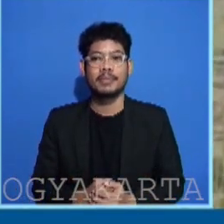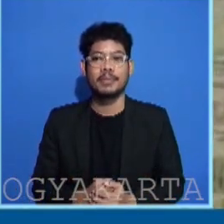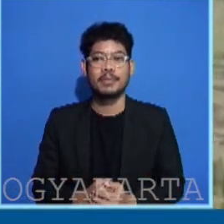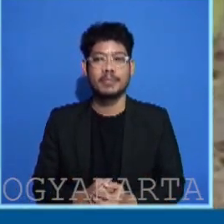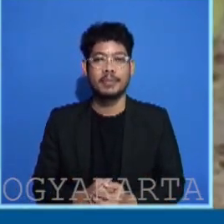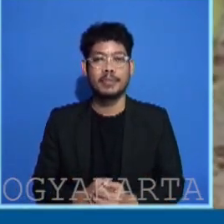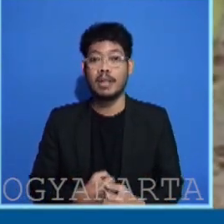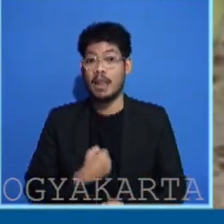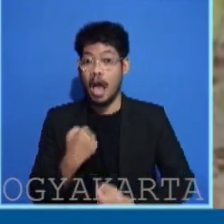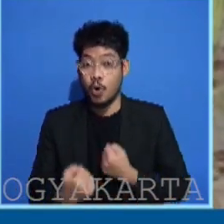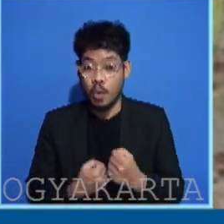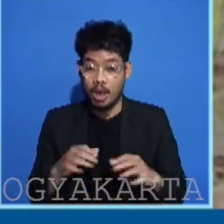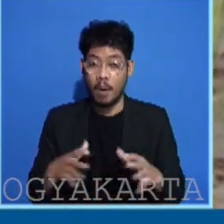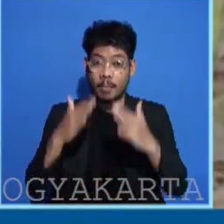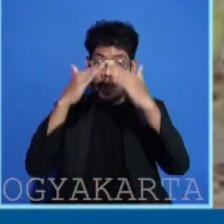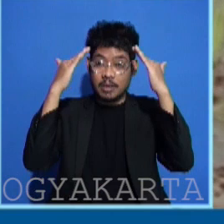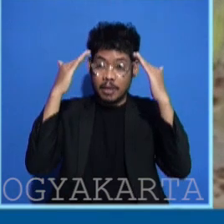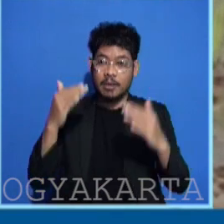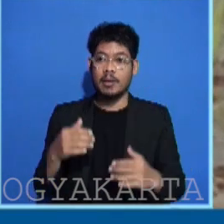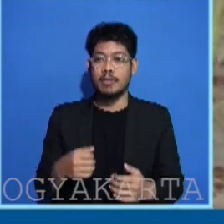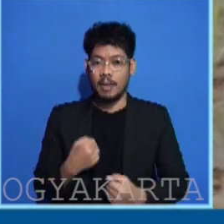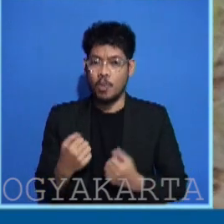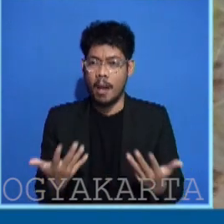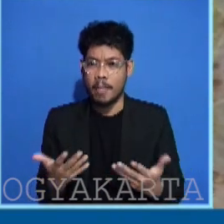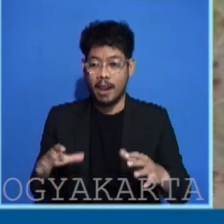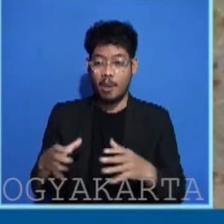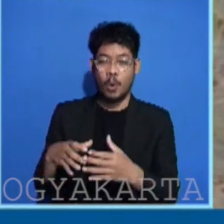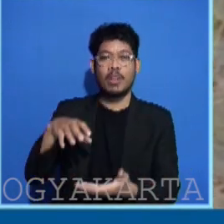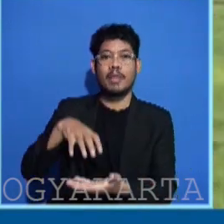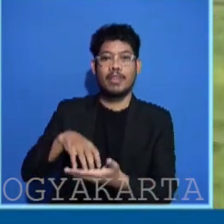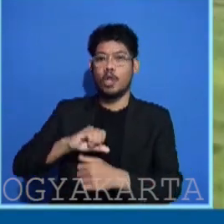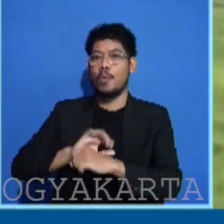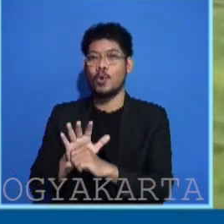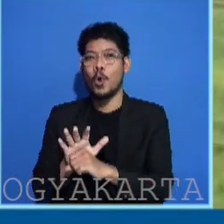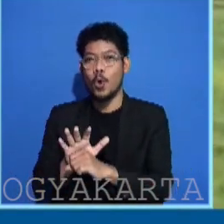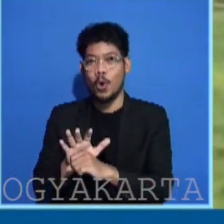Tani Sultan kembang Nanggulan Kulon Progo